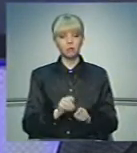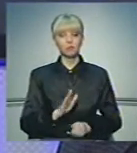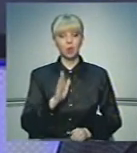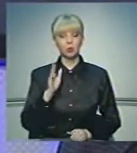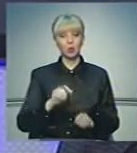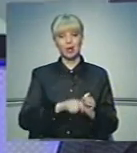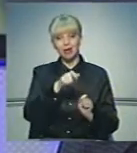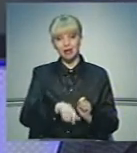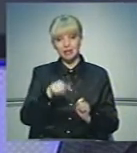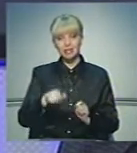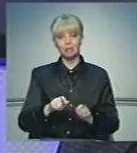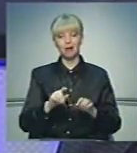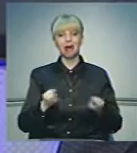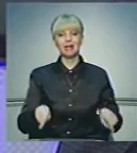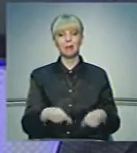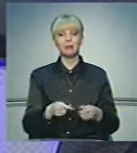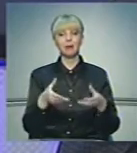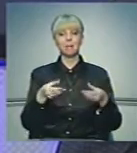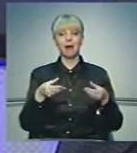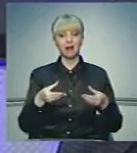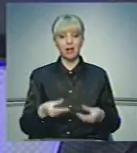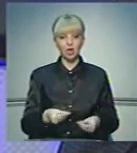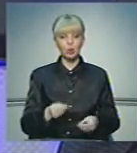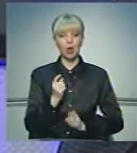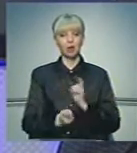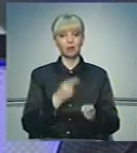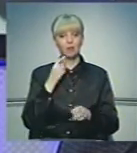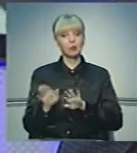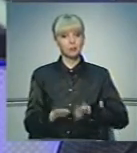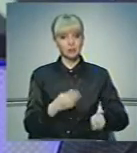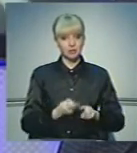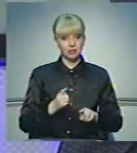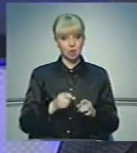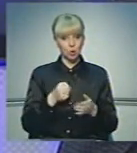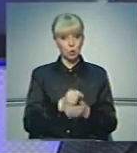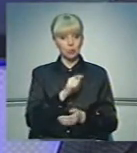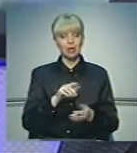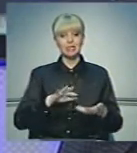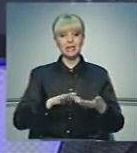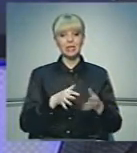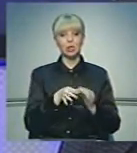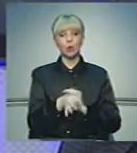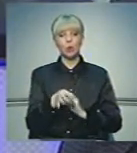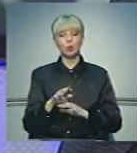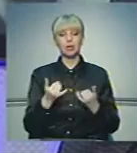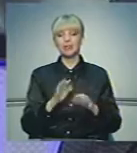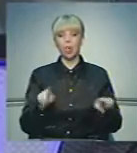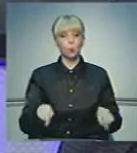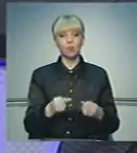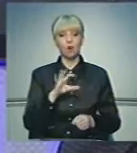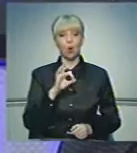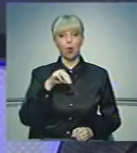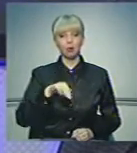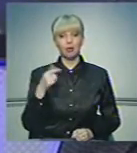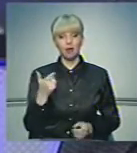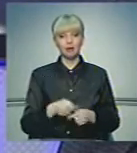прогнозують експерти реанімаційного пакету реформ. Кажуть, після цього до тих населених пунктів, які не утворили ОТГ